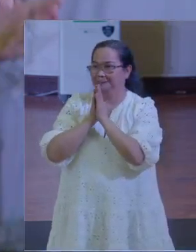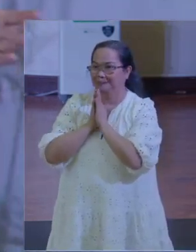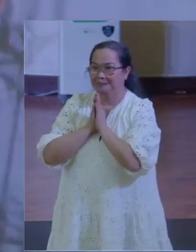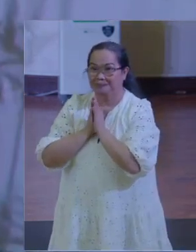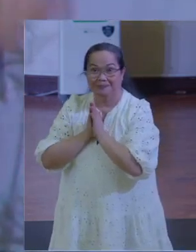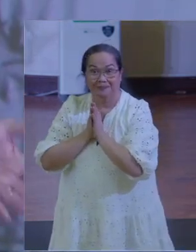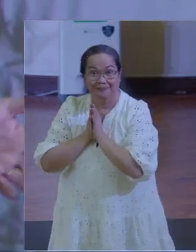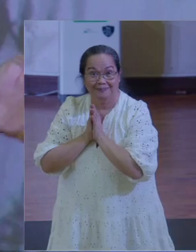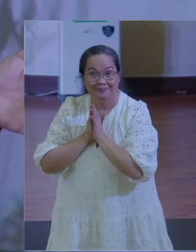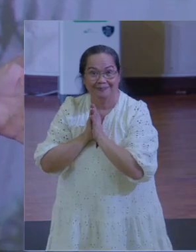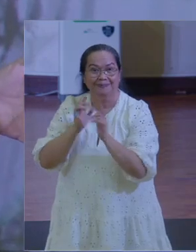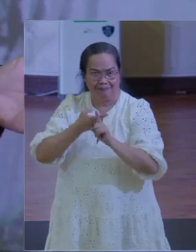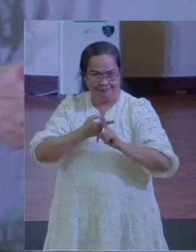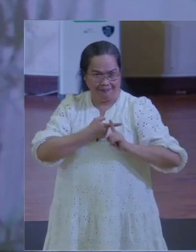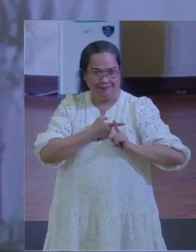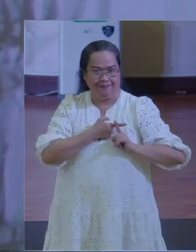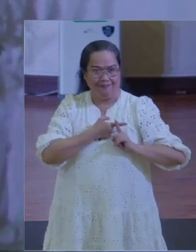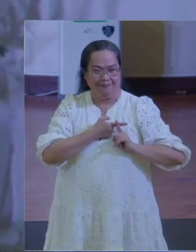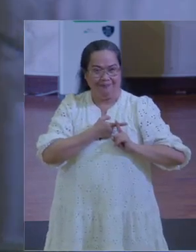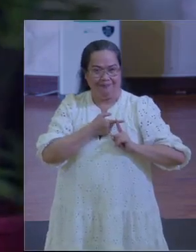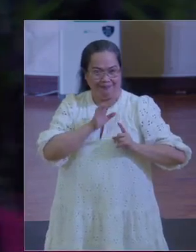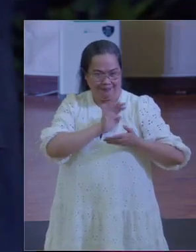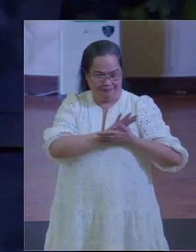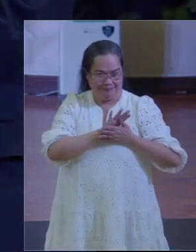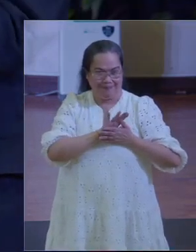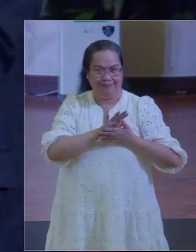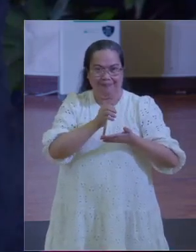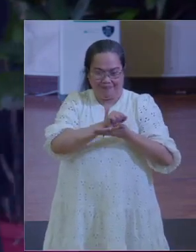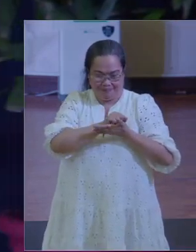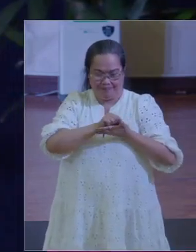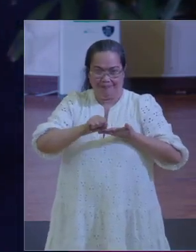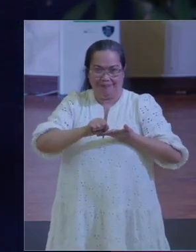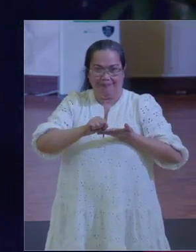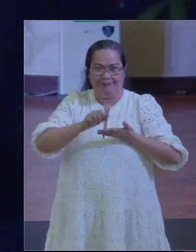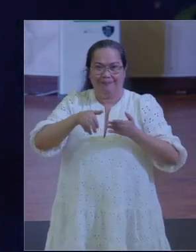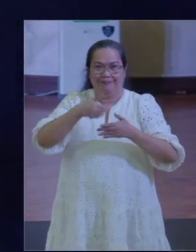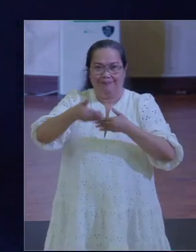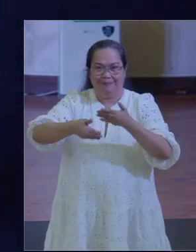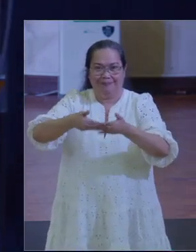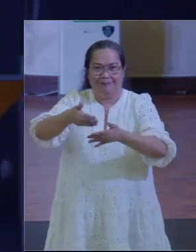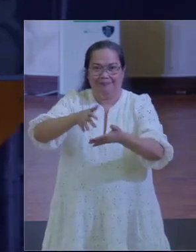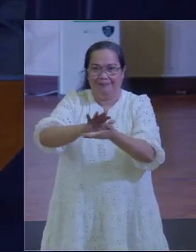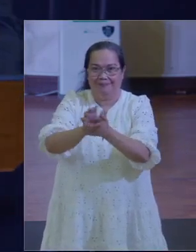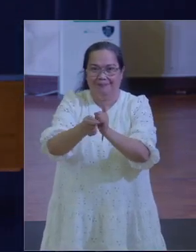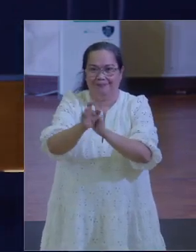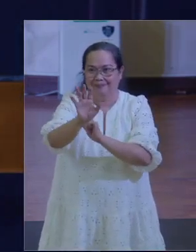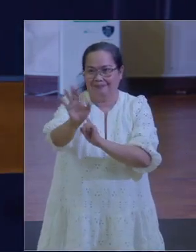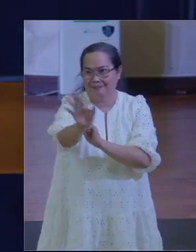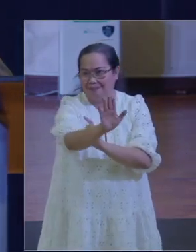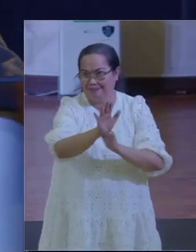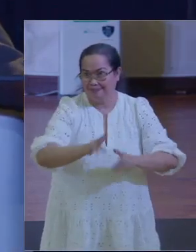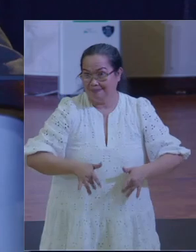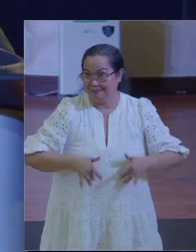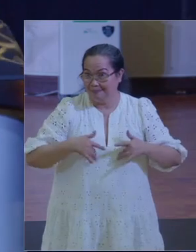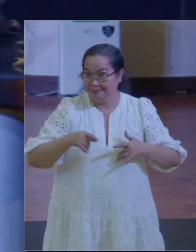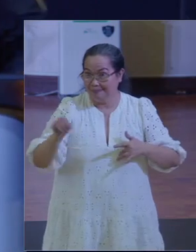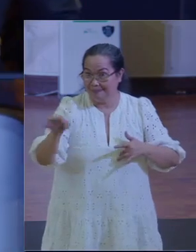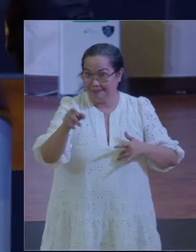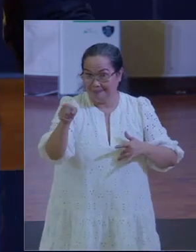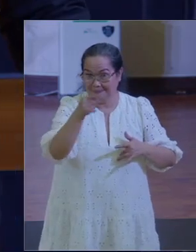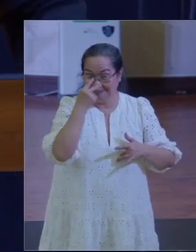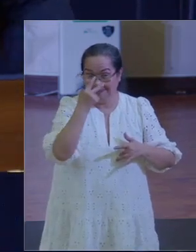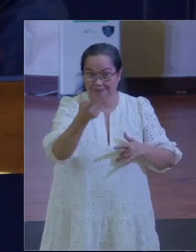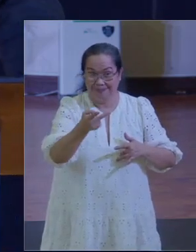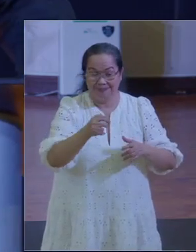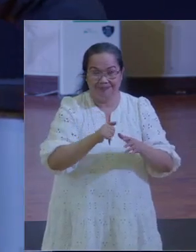makakilala siya sa Panginoon, justification. Kasi yung sanctification, susunod yung dahan-dahan eh. So, kung nag-iisip kayo, kung makikita niyo